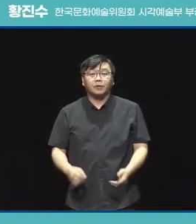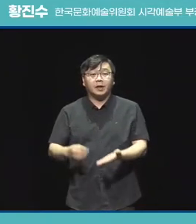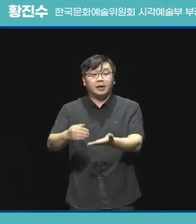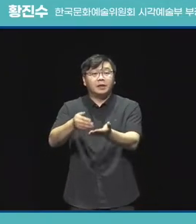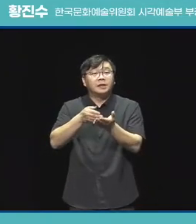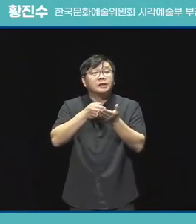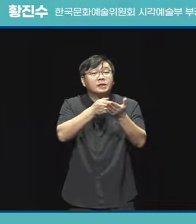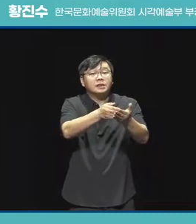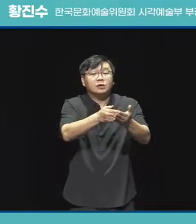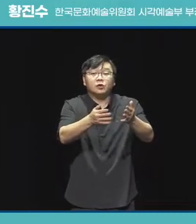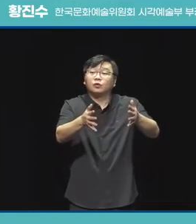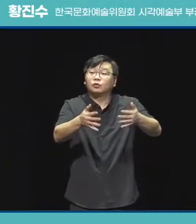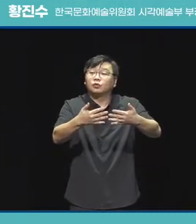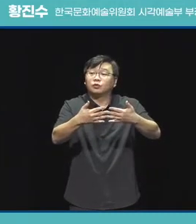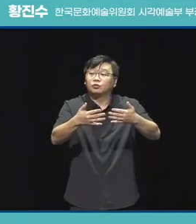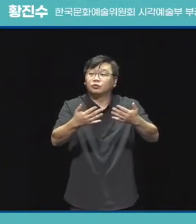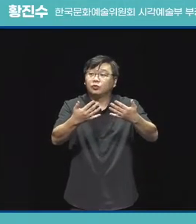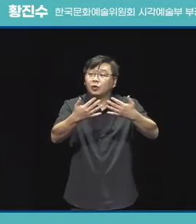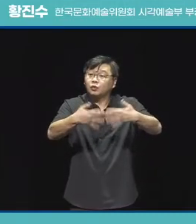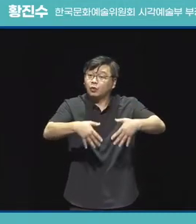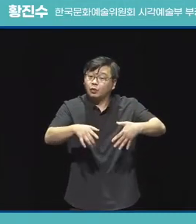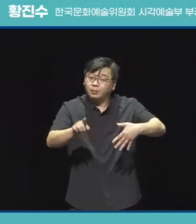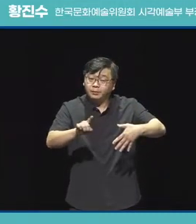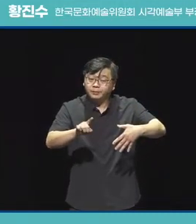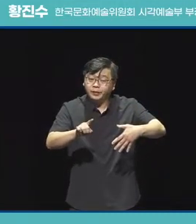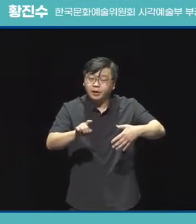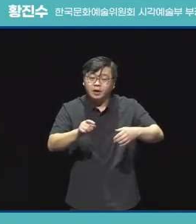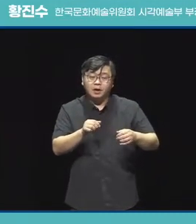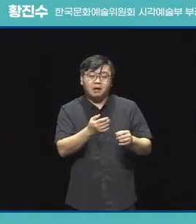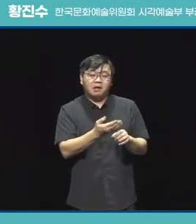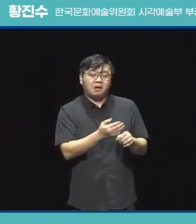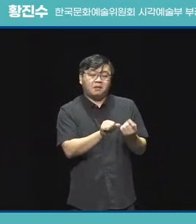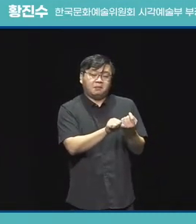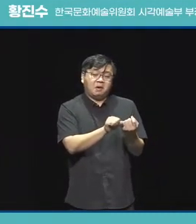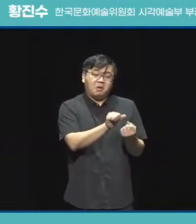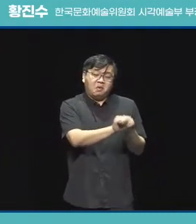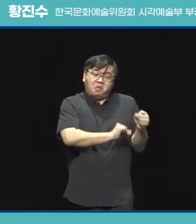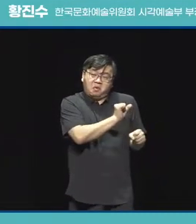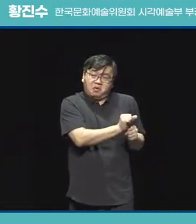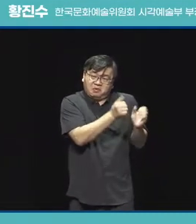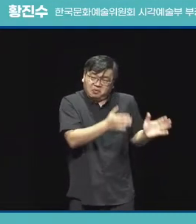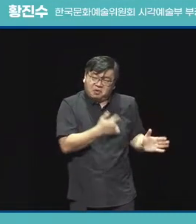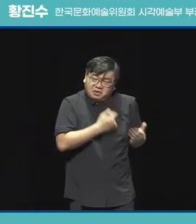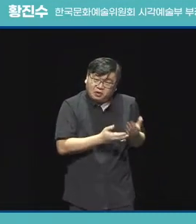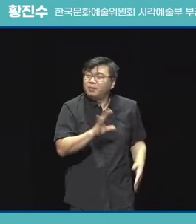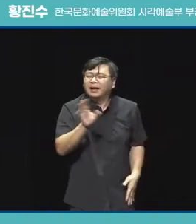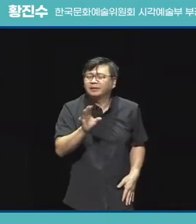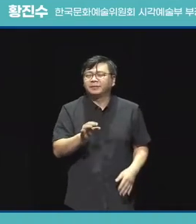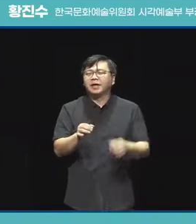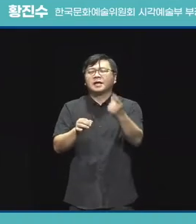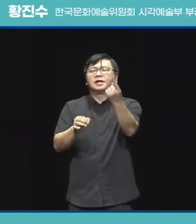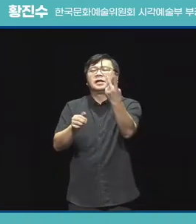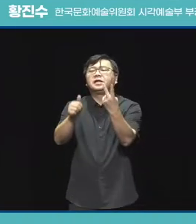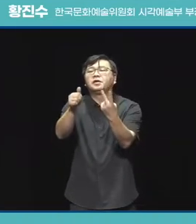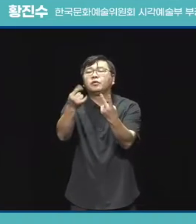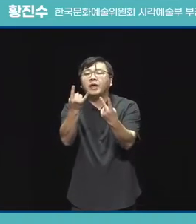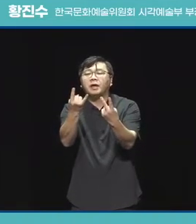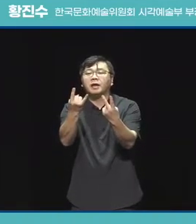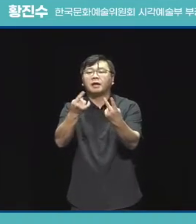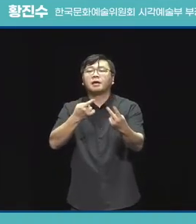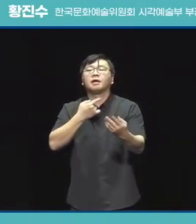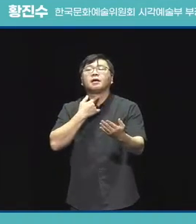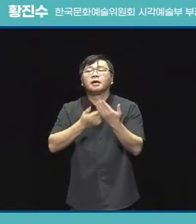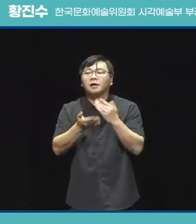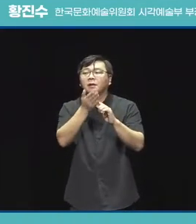신청자격 역시 최근 5년이란 중앙을 없애고 2회 이상 독자적으로 기획을 한 실적이